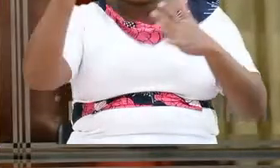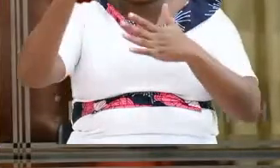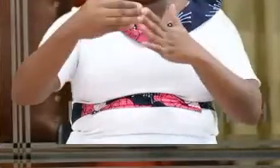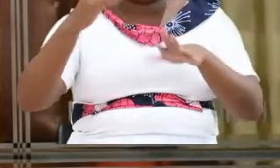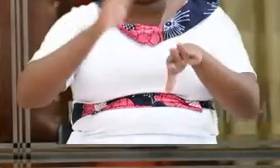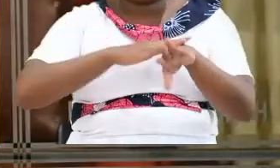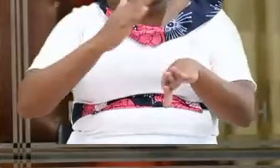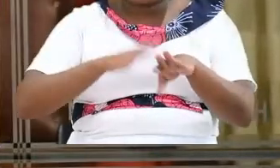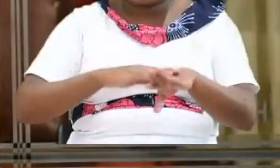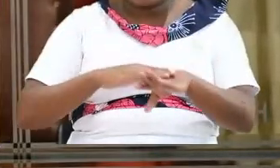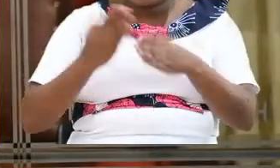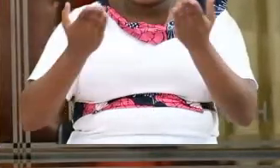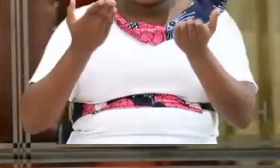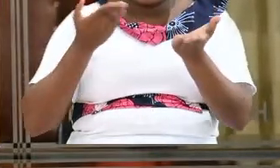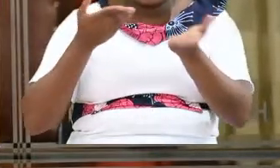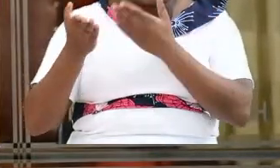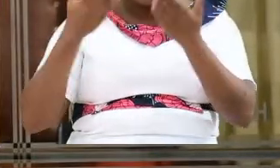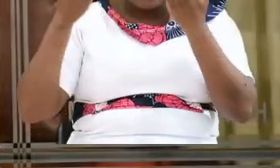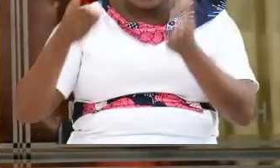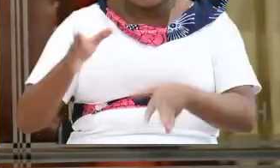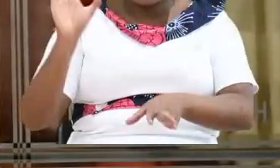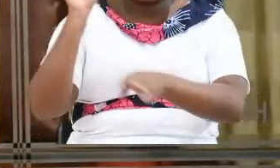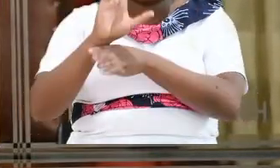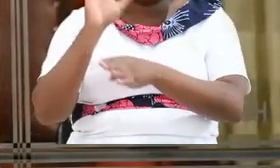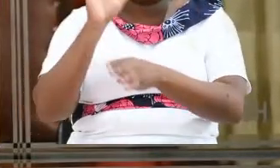Kikuyu hapa kanisani.